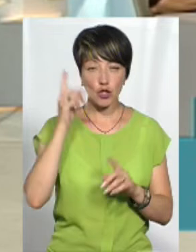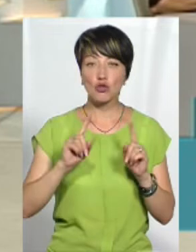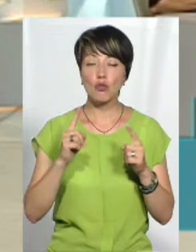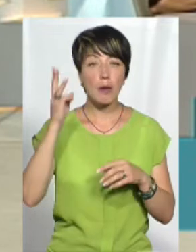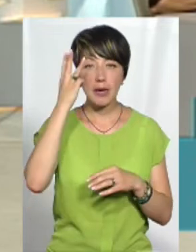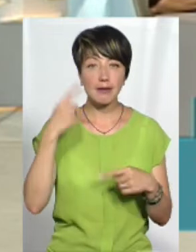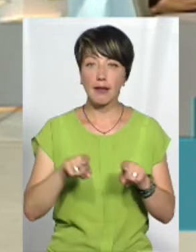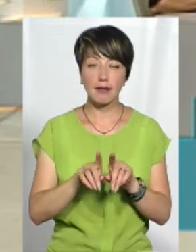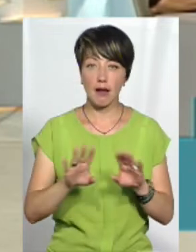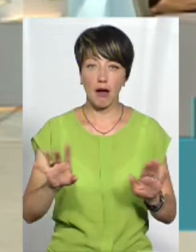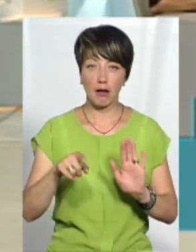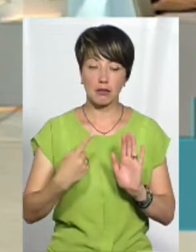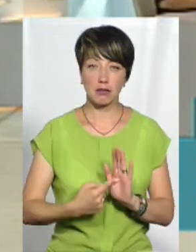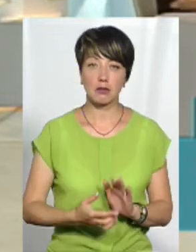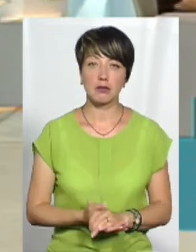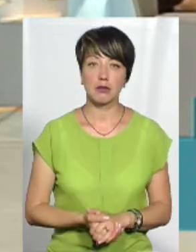Чому в Хмельницькому не так?